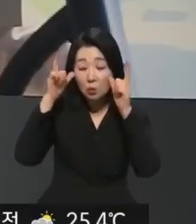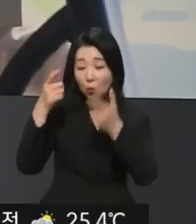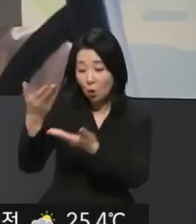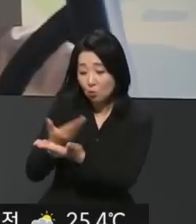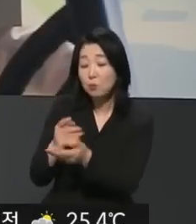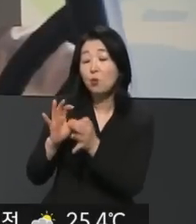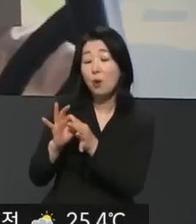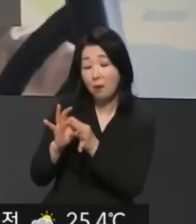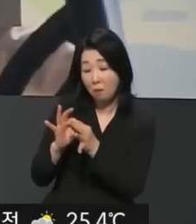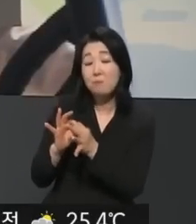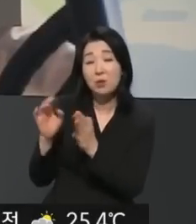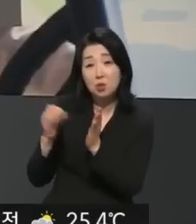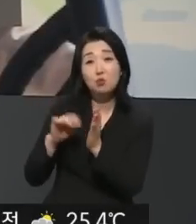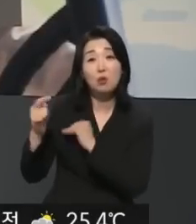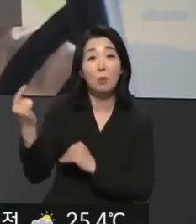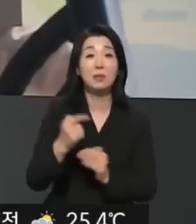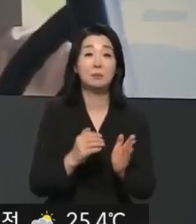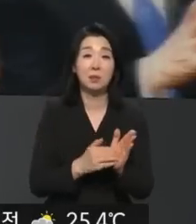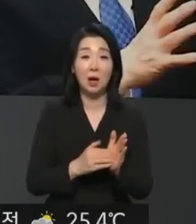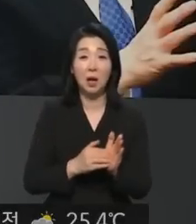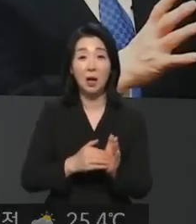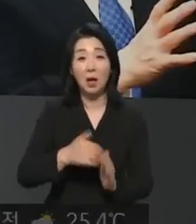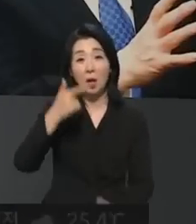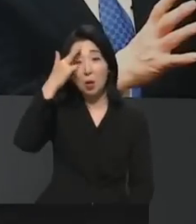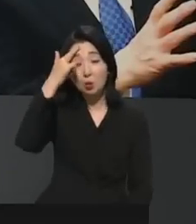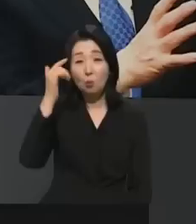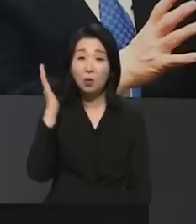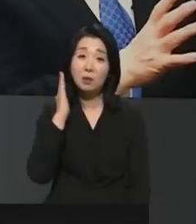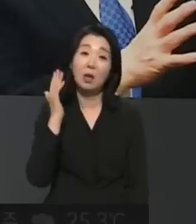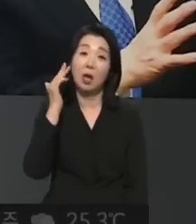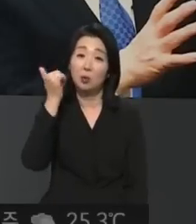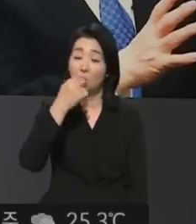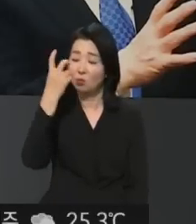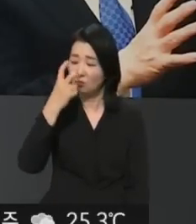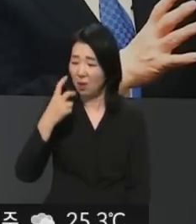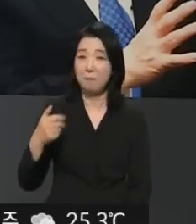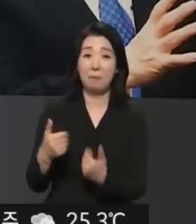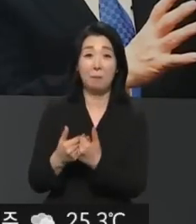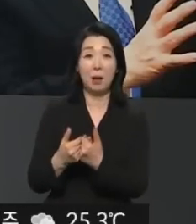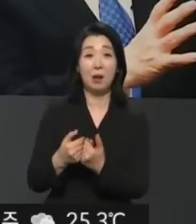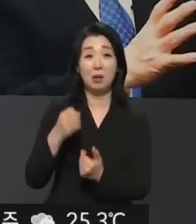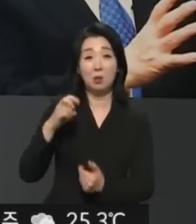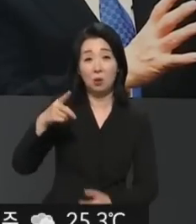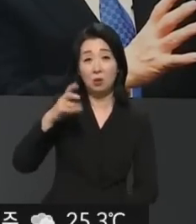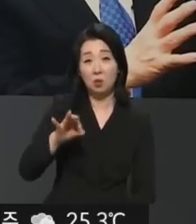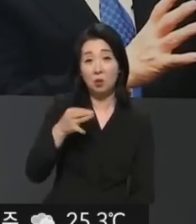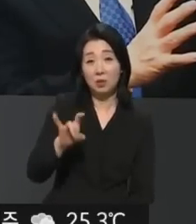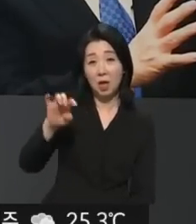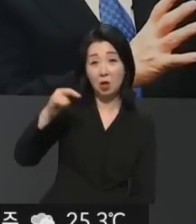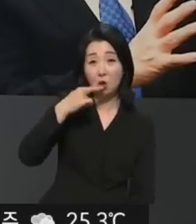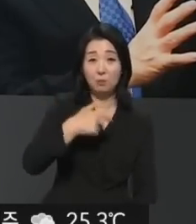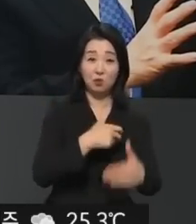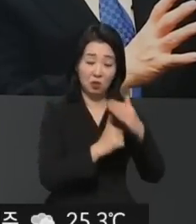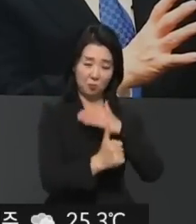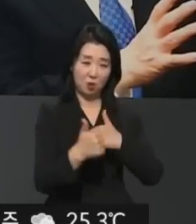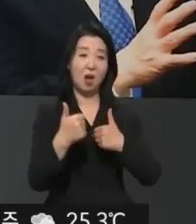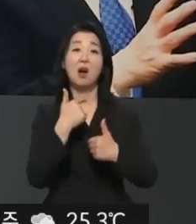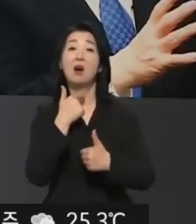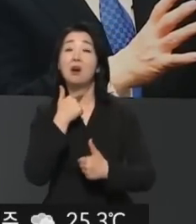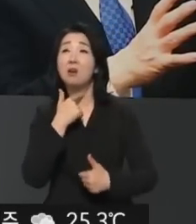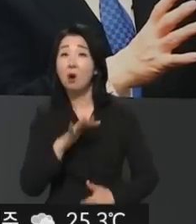한 번은 당시 고 노무현 전 대통령에 대한 수사에 반발해서 정세균 당시 민주당 대표가 거부하기도 했는데요.